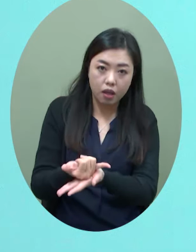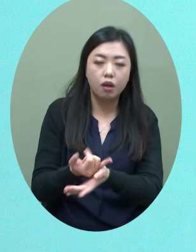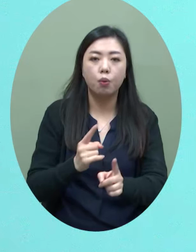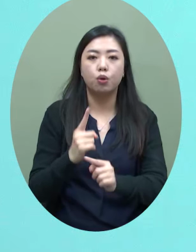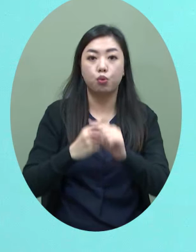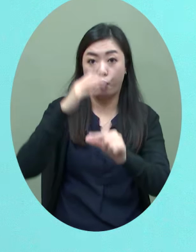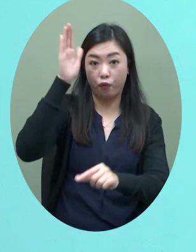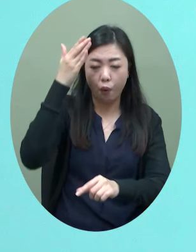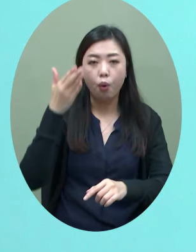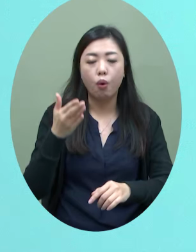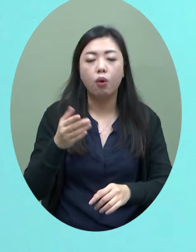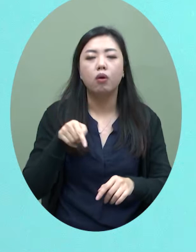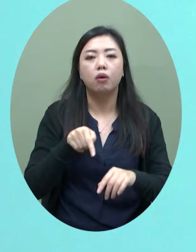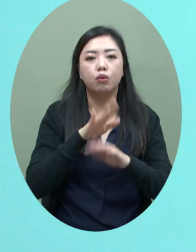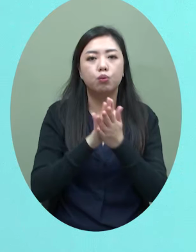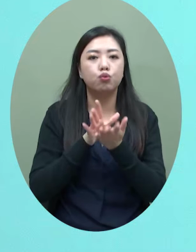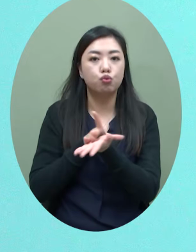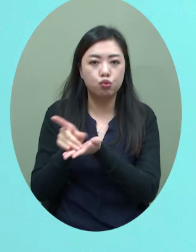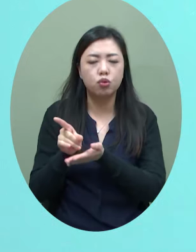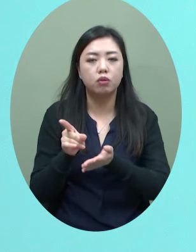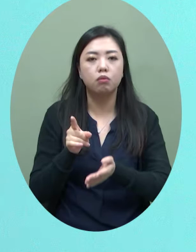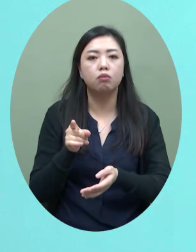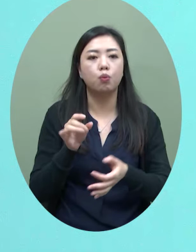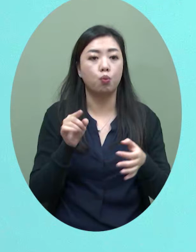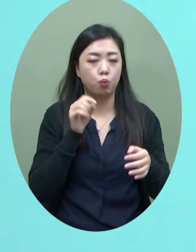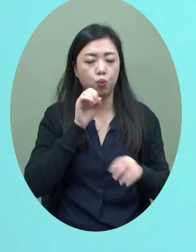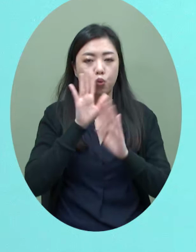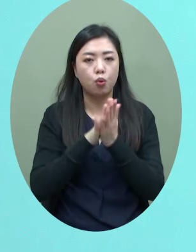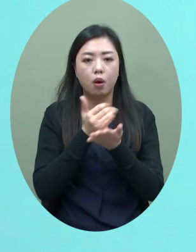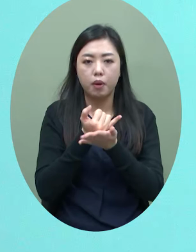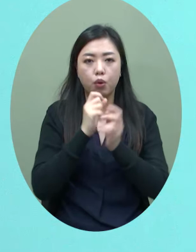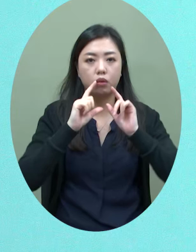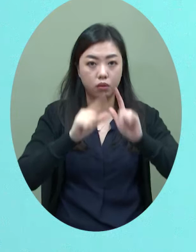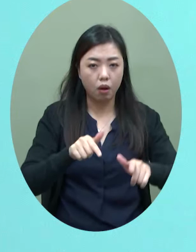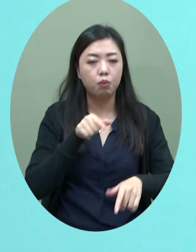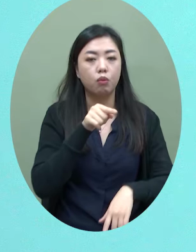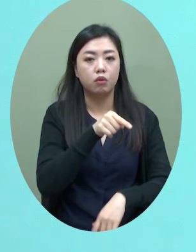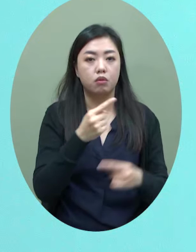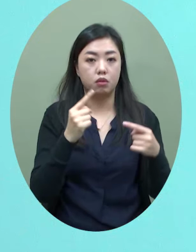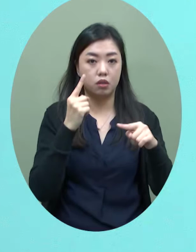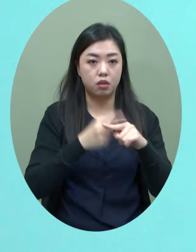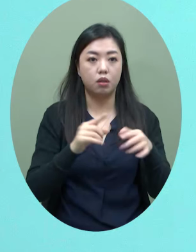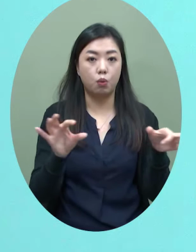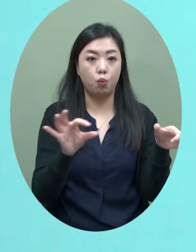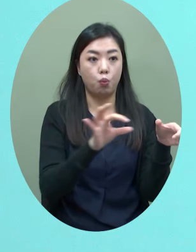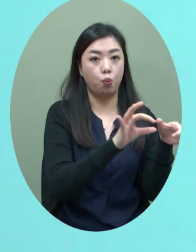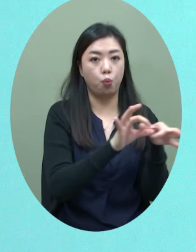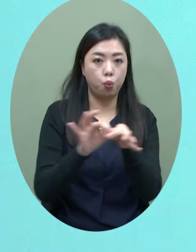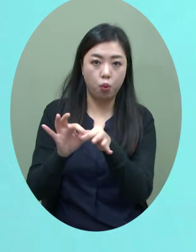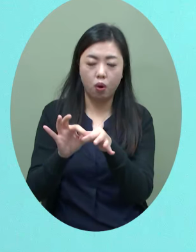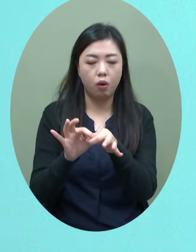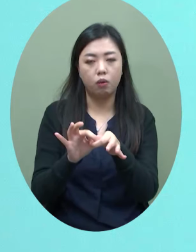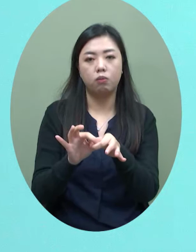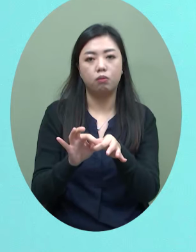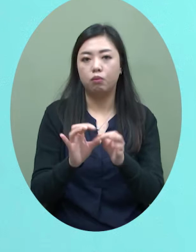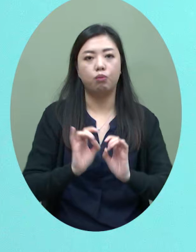中風咧，專家嘅評估都係同接種疫苗咧係冇直接嘅因果關係嘅。咁所有市民